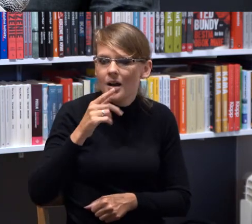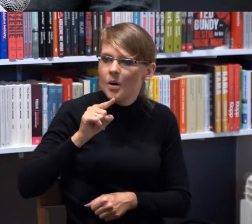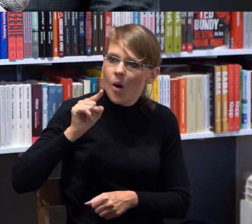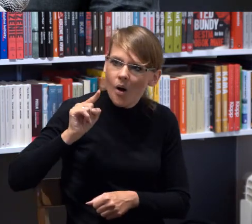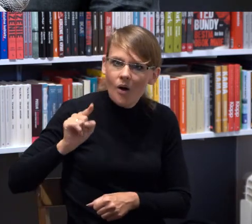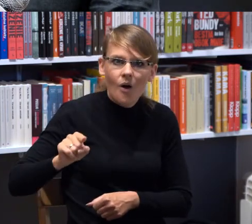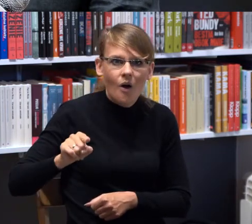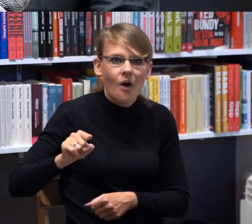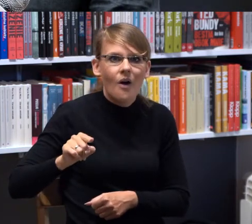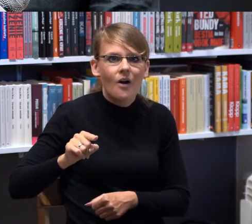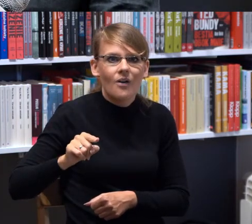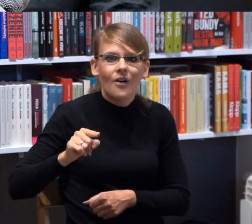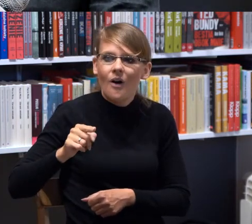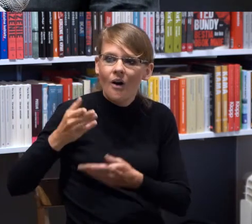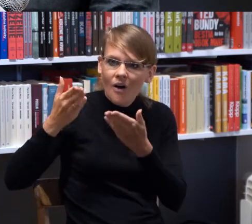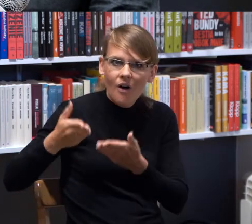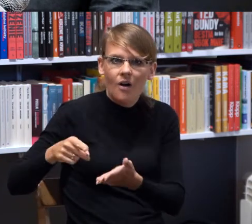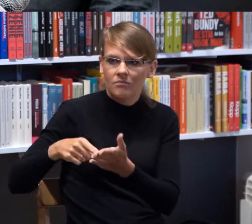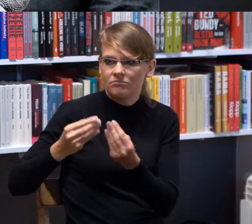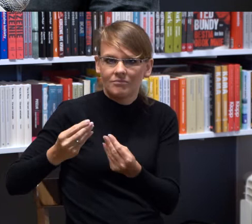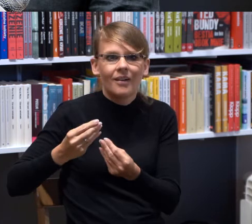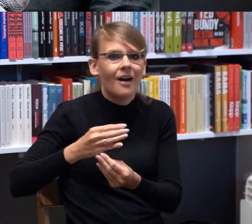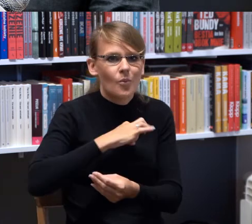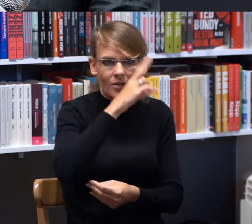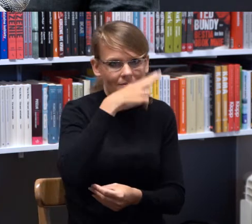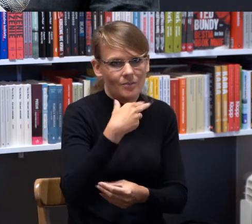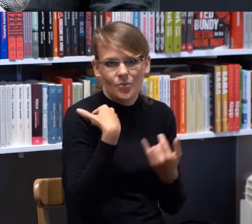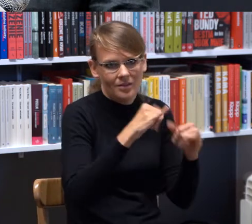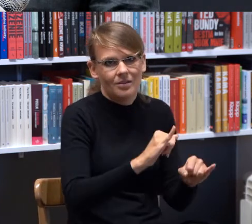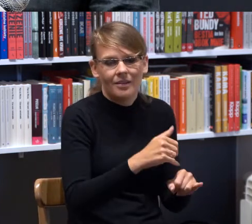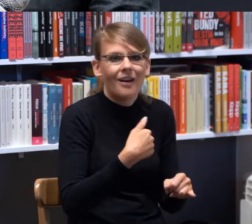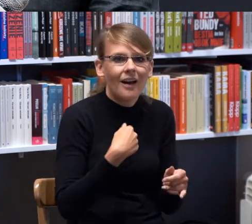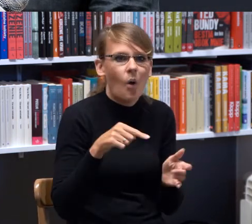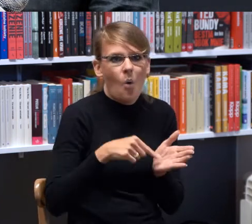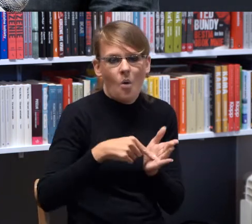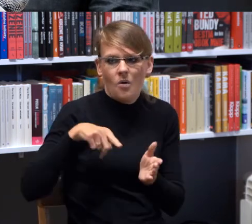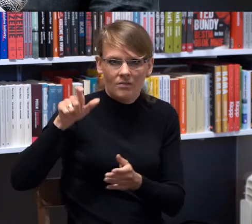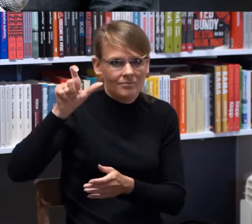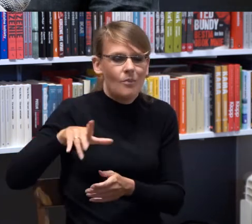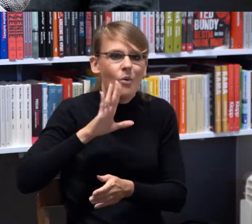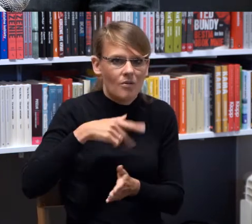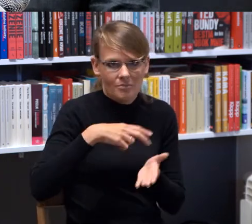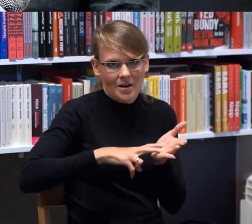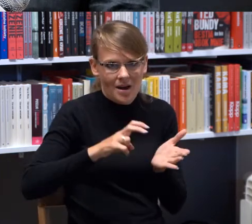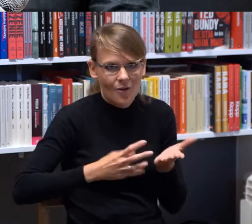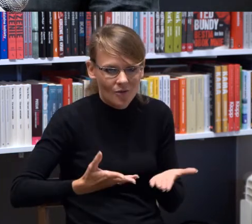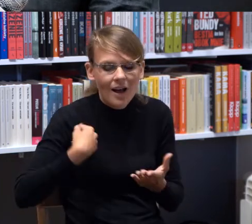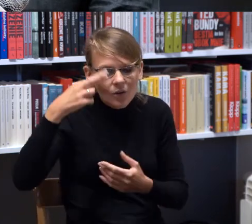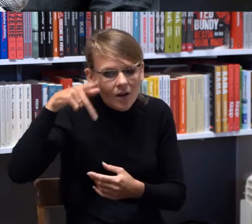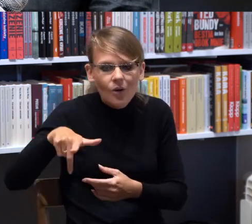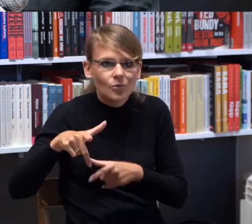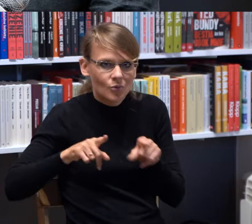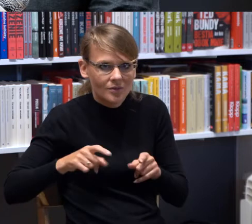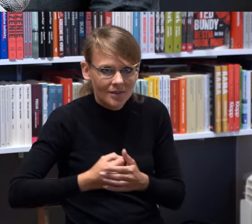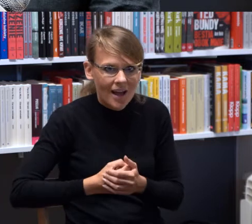jest uosobieniem tego, czego ja nie miałam. I uświadomiłam sobie w ogóle, co to oznacza. Natomiast no, chyba nie powiedziałabym,